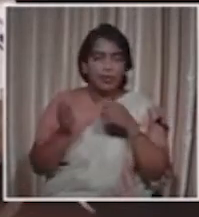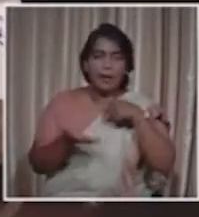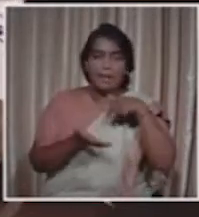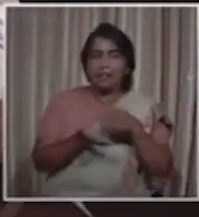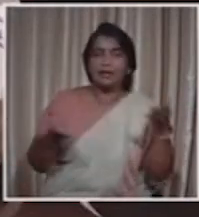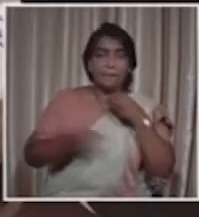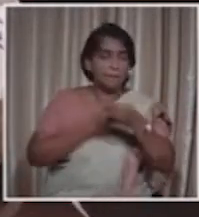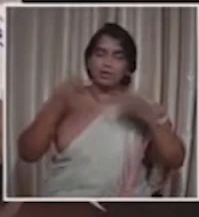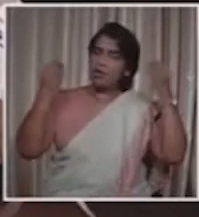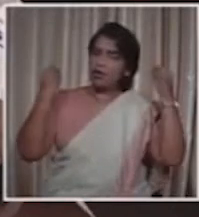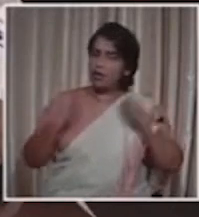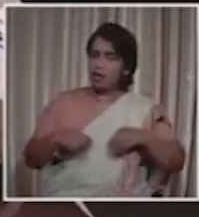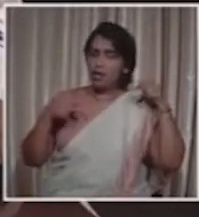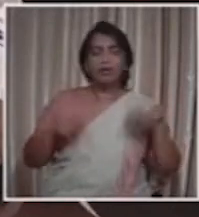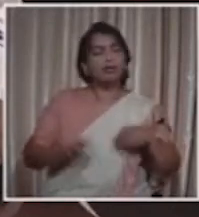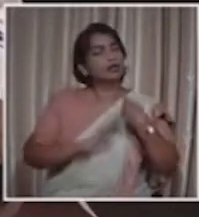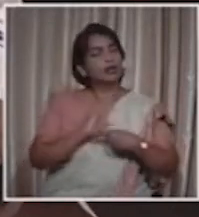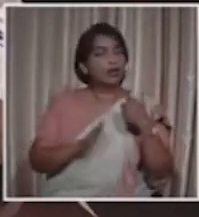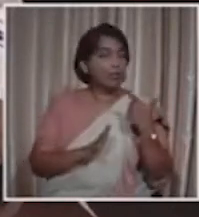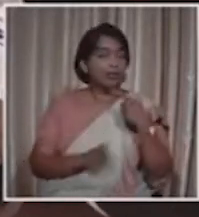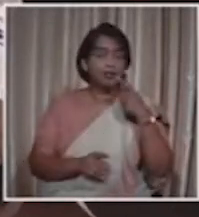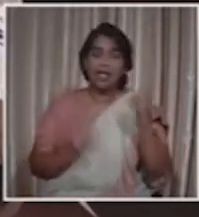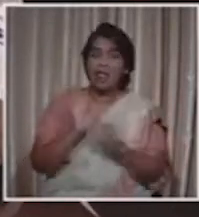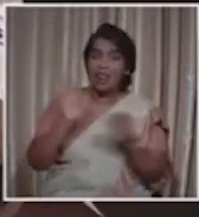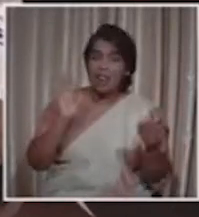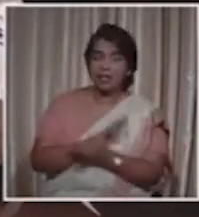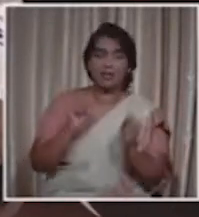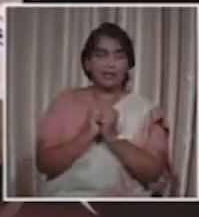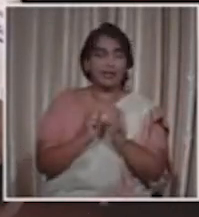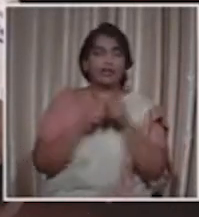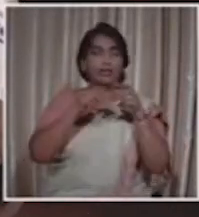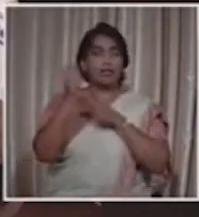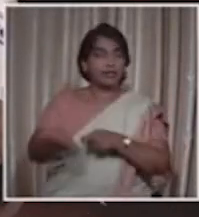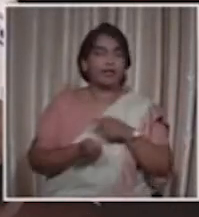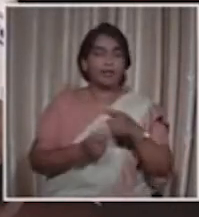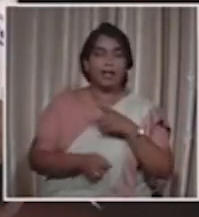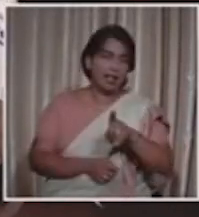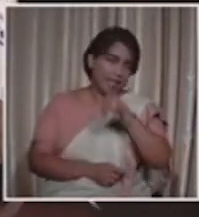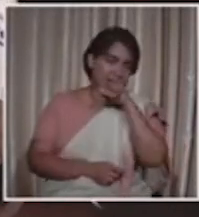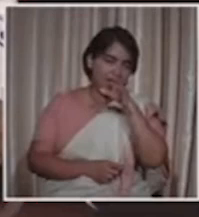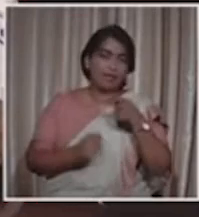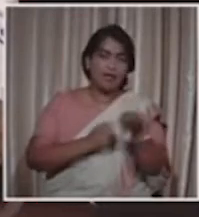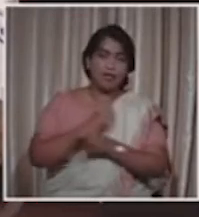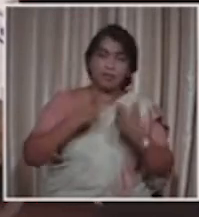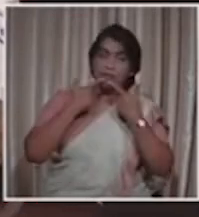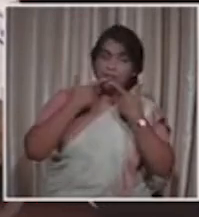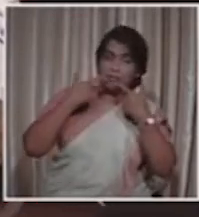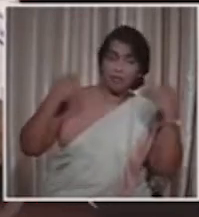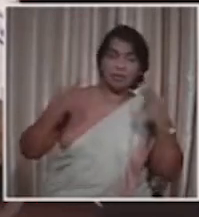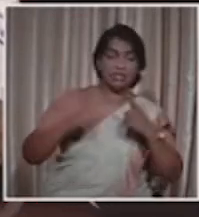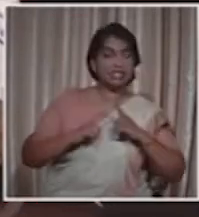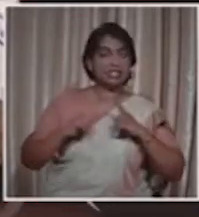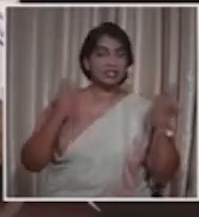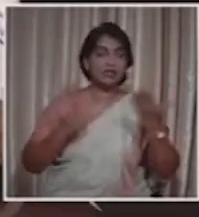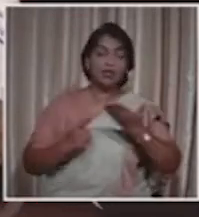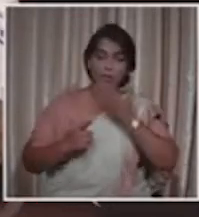කර්මාන්තකරුවන් අනාථ වෙලා අද මේ රටේ ධීවරය කම්කරුව ගොවියා ලැජ්ජ නැතුව ගොවියට ආත්මාභිමාණයෙන් ජීවත් වෙන්න පුළුවන්